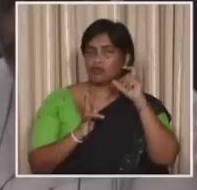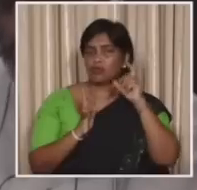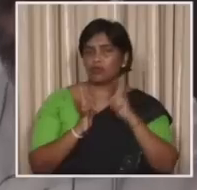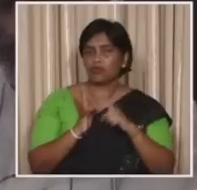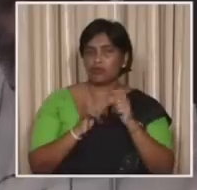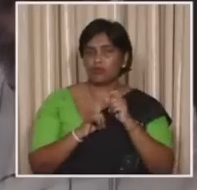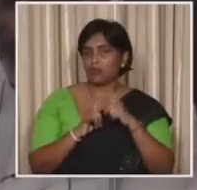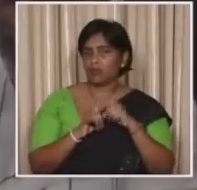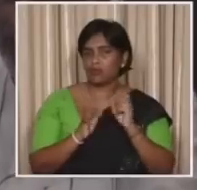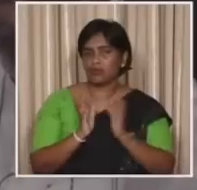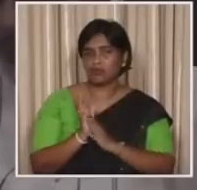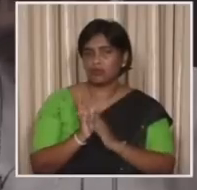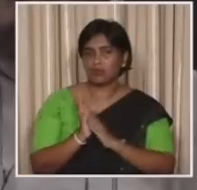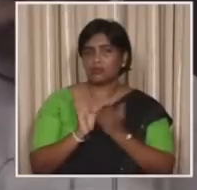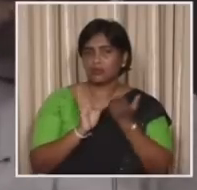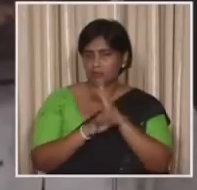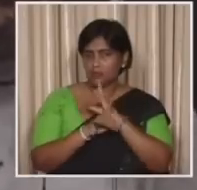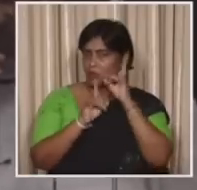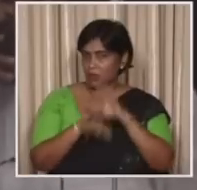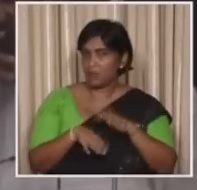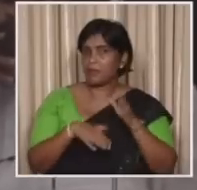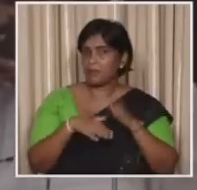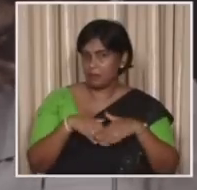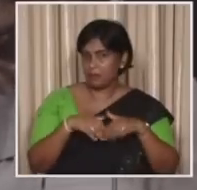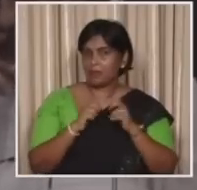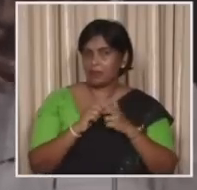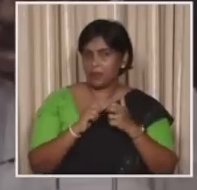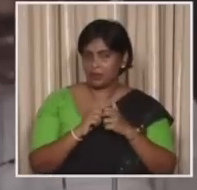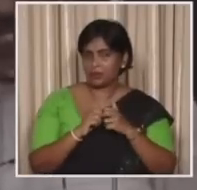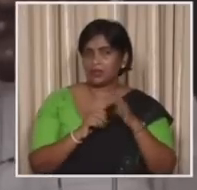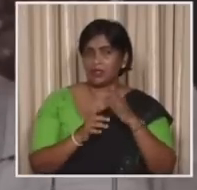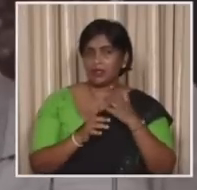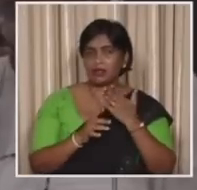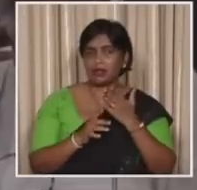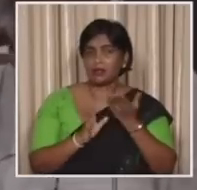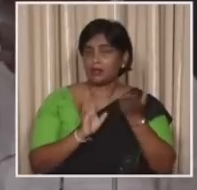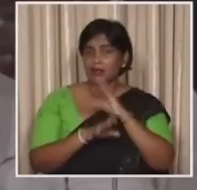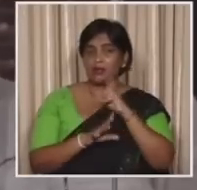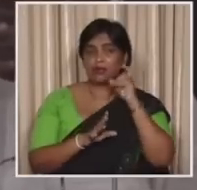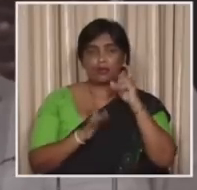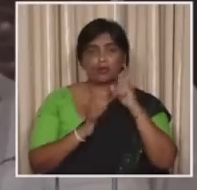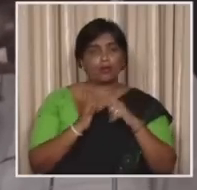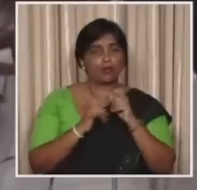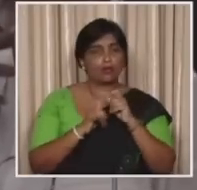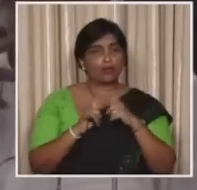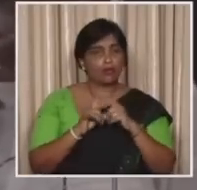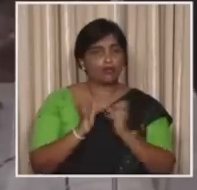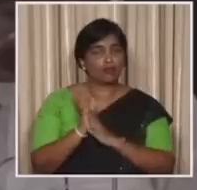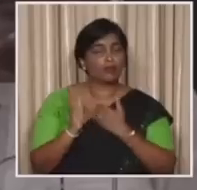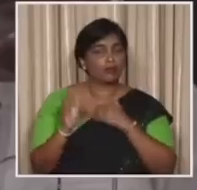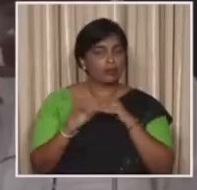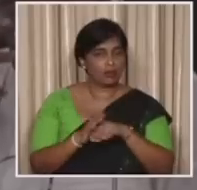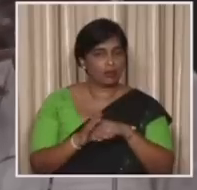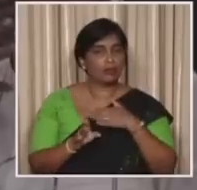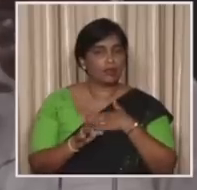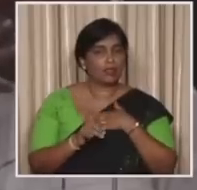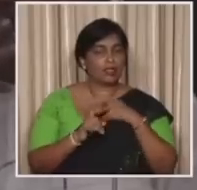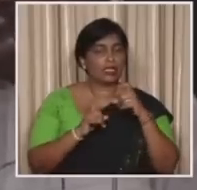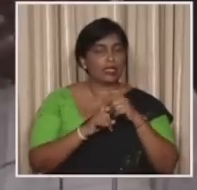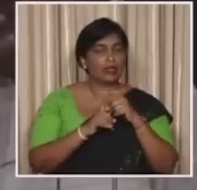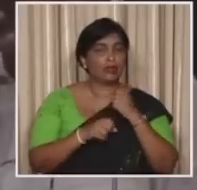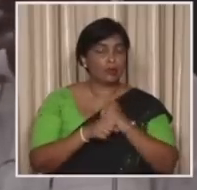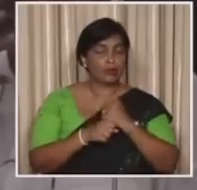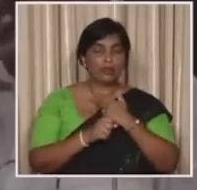හැසිරීම අපිට ඔයිට කන්නුත් ඔය ප්‍රශ්නේ ආවා. ඔය බැඳුම් කර සම්බන්ධයෙන් පළවෙනි කෝප් අතුරු කමිටුවේ හිටියා මම. දේවගුණසේකර මැතිතුමා